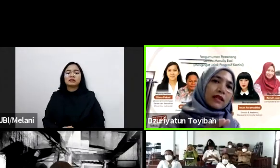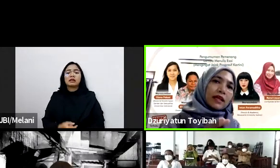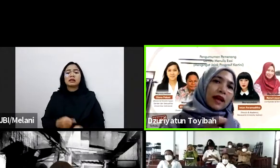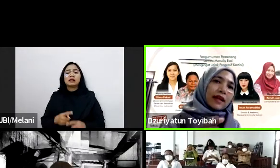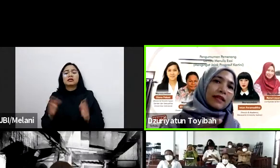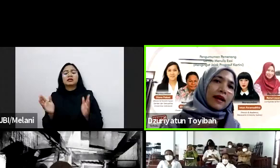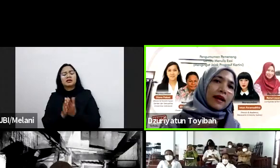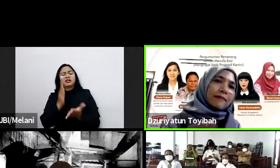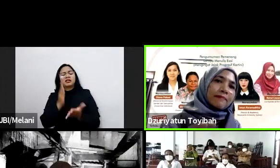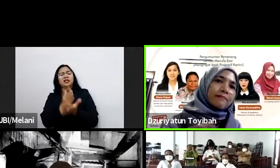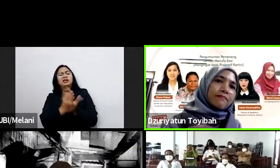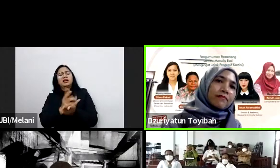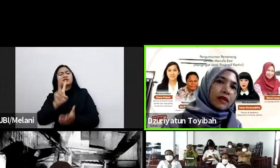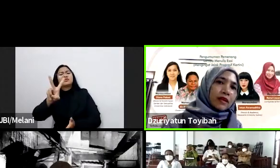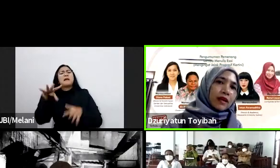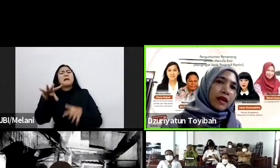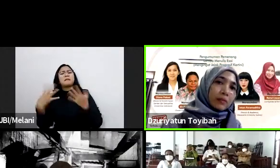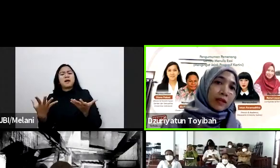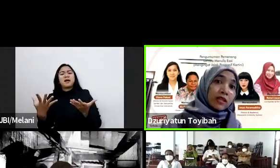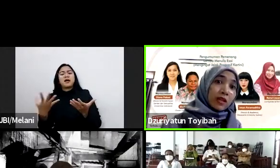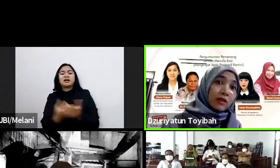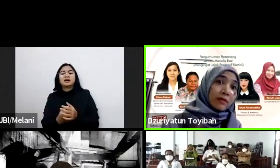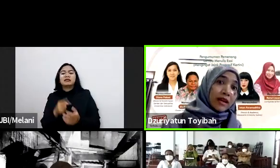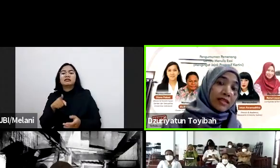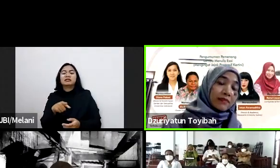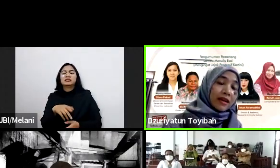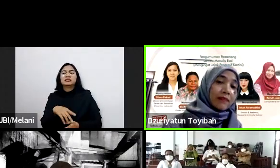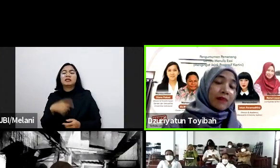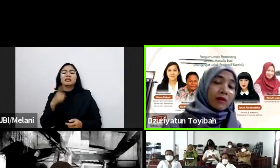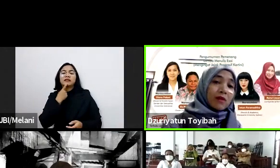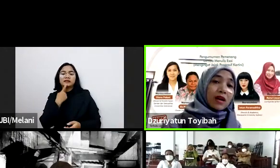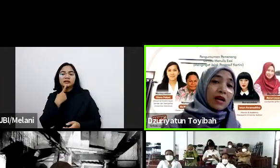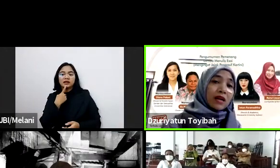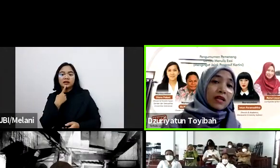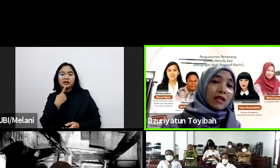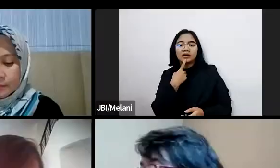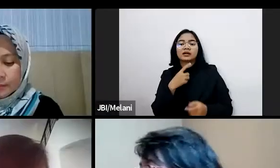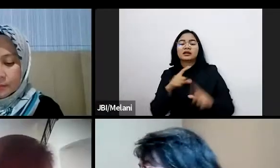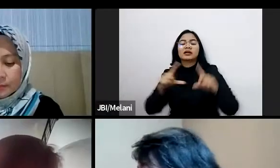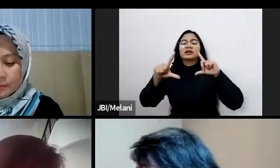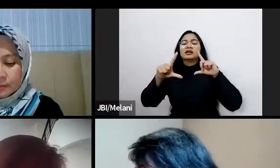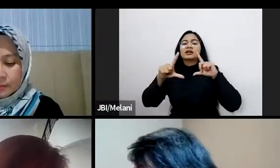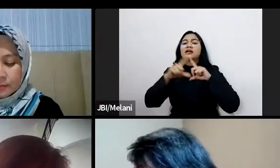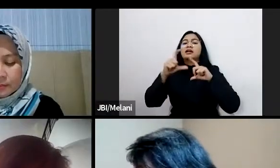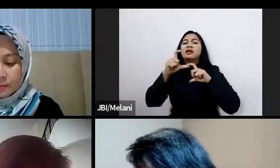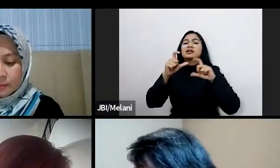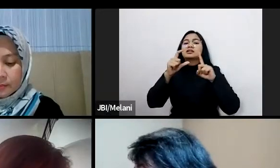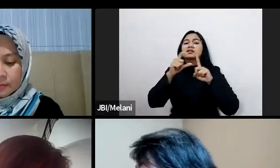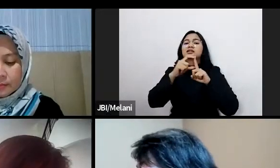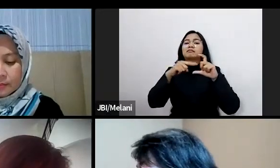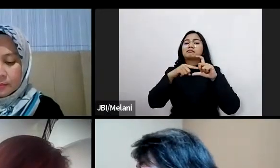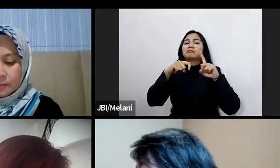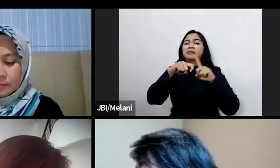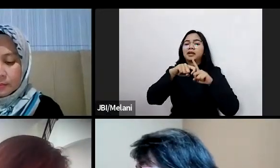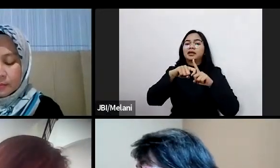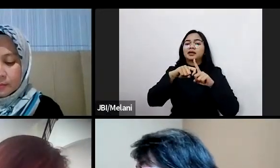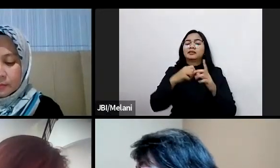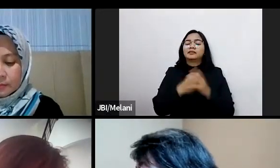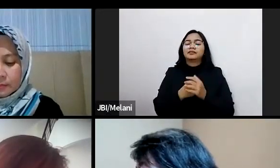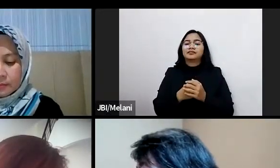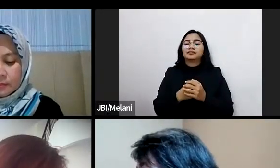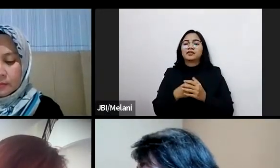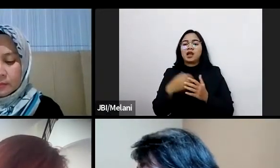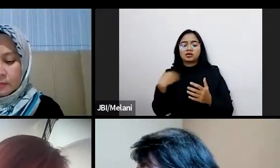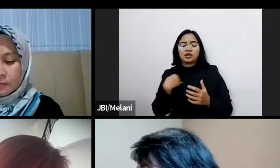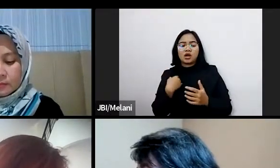juga terkait dengan aspek neoliberalisme ya, bahwa ada quality control terhadap universitas ya,